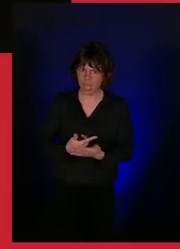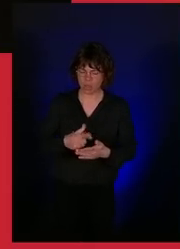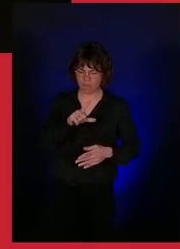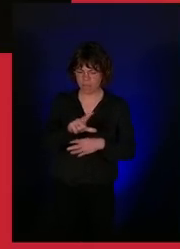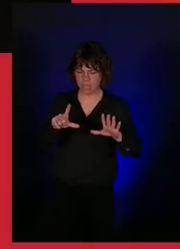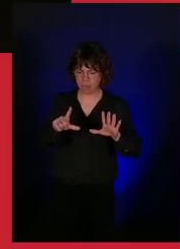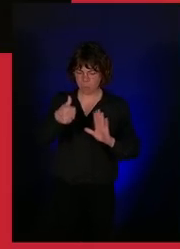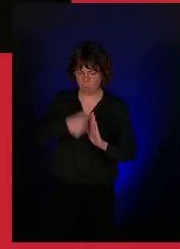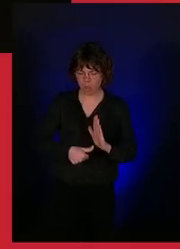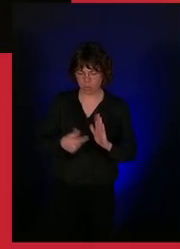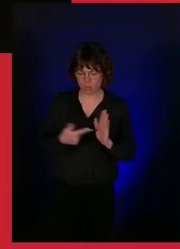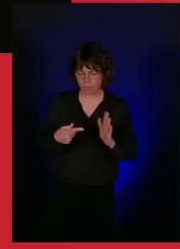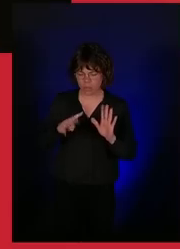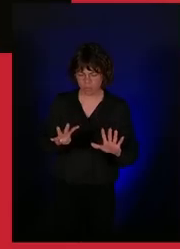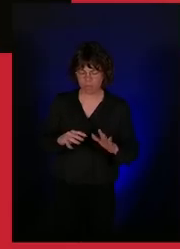mois pour l'exercice 2009.